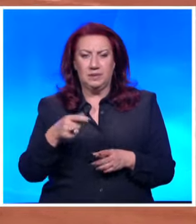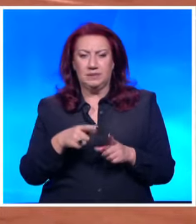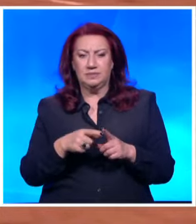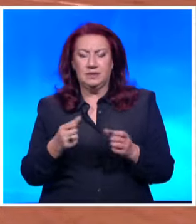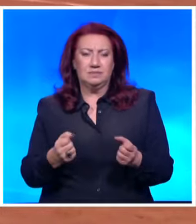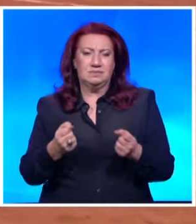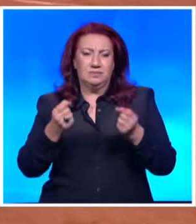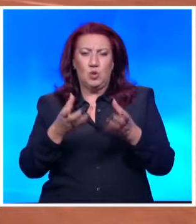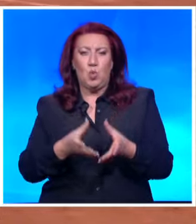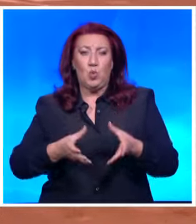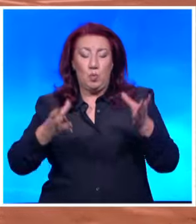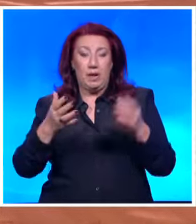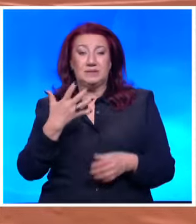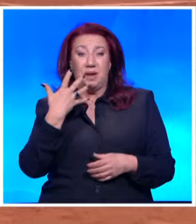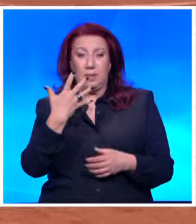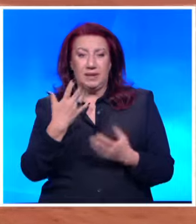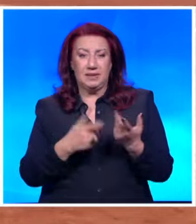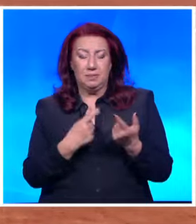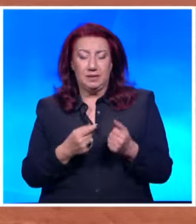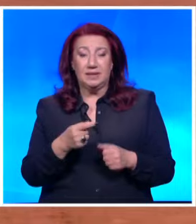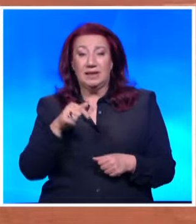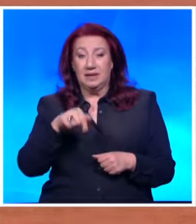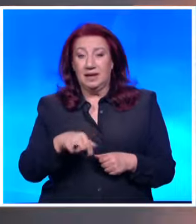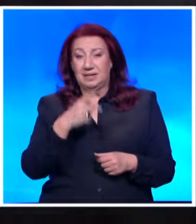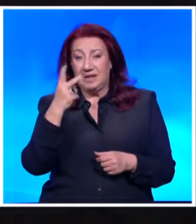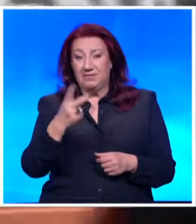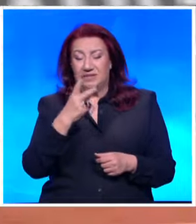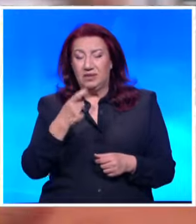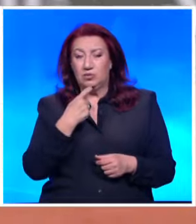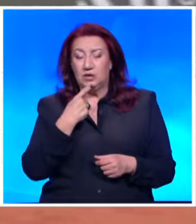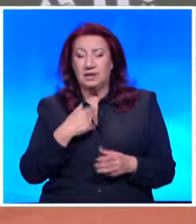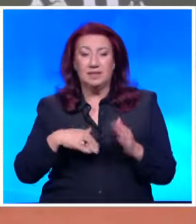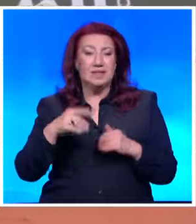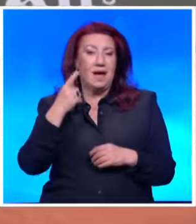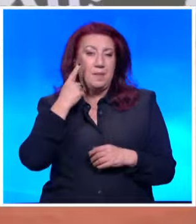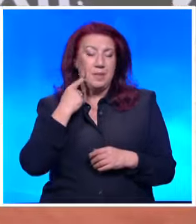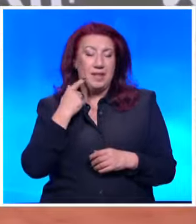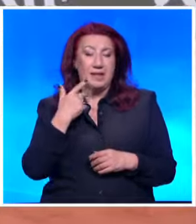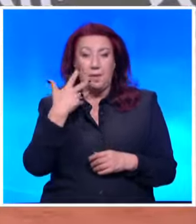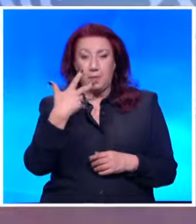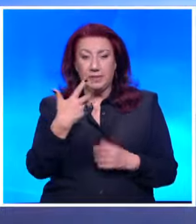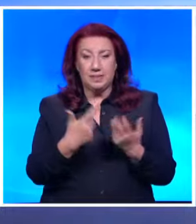трофей от големия шлем и на 22 години стана най-младият петкратен шампион от престижната верига.